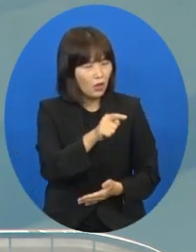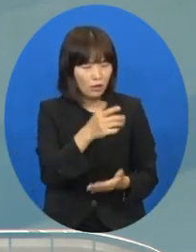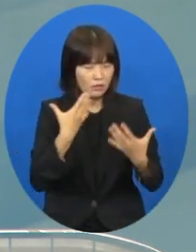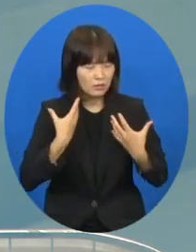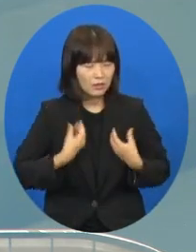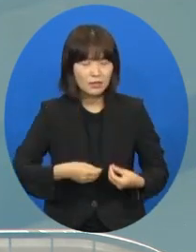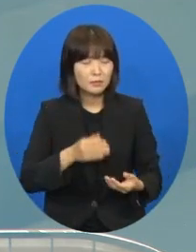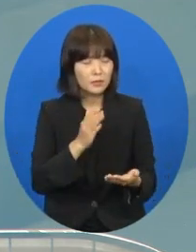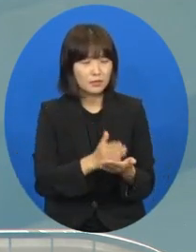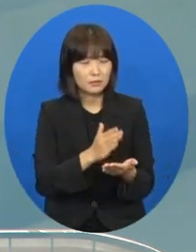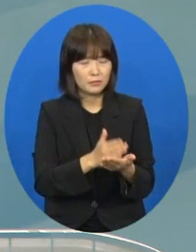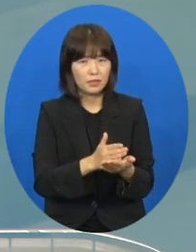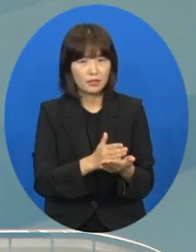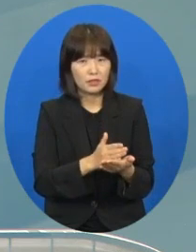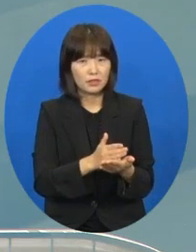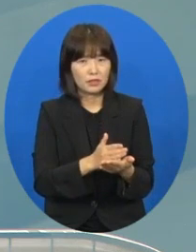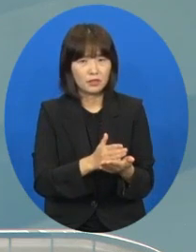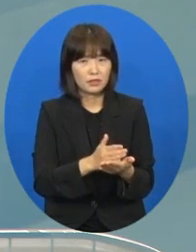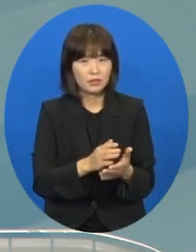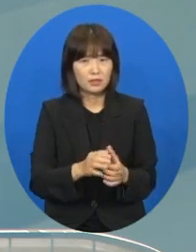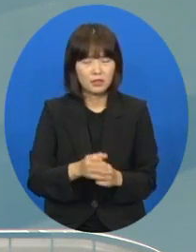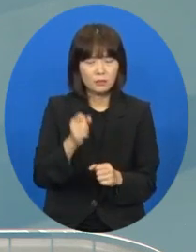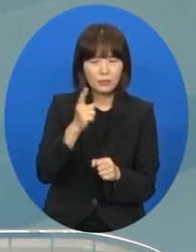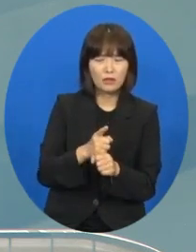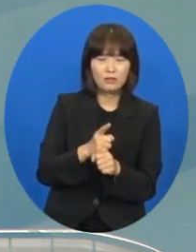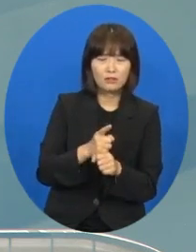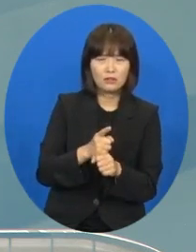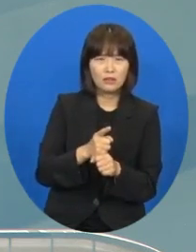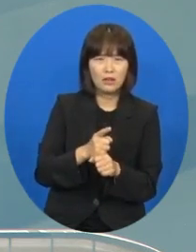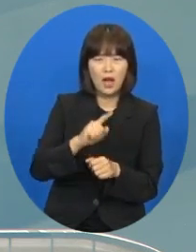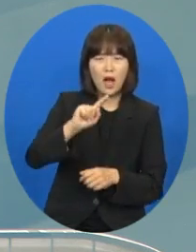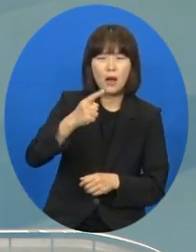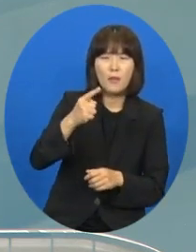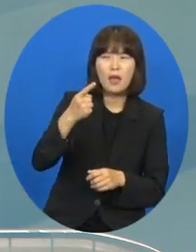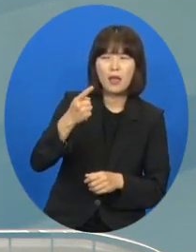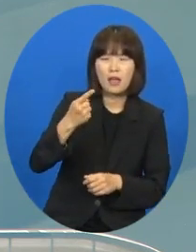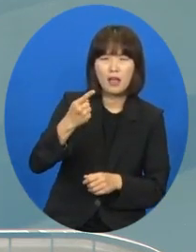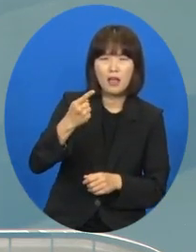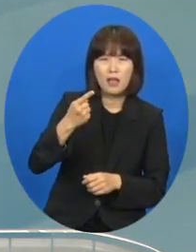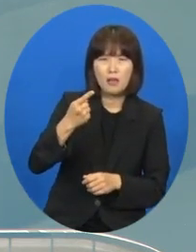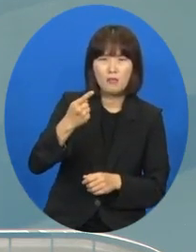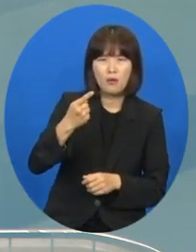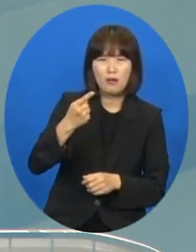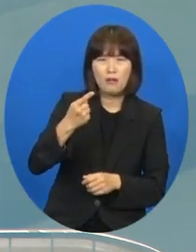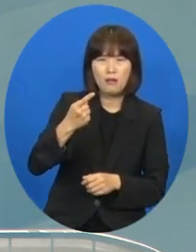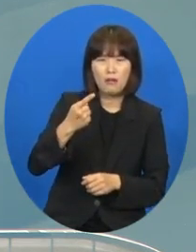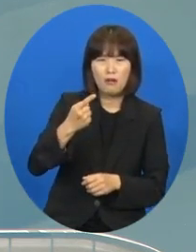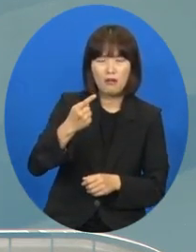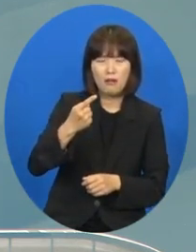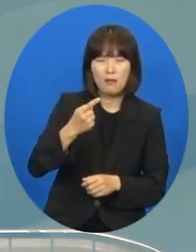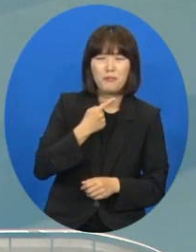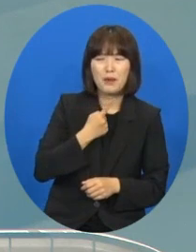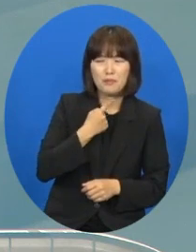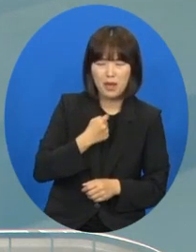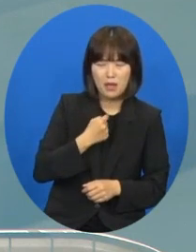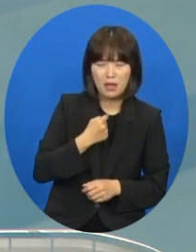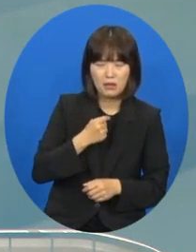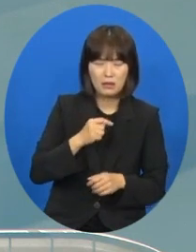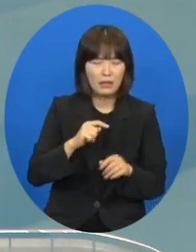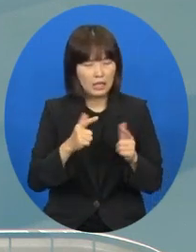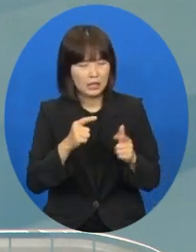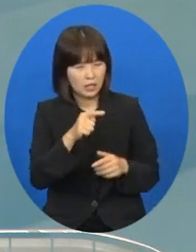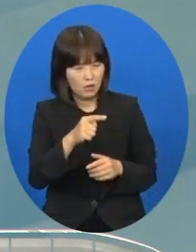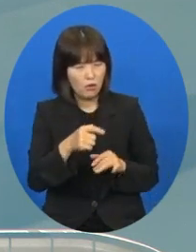마. 아유, 벌써 이거 100번도 넘습니다. 아니야. 너 반드시